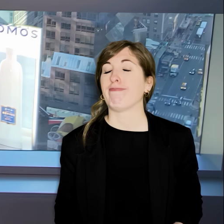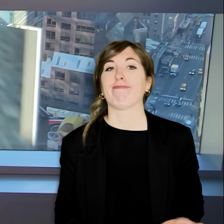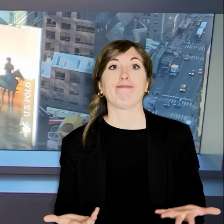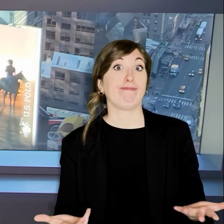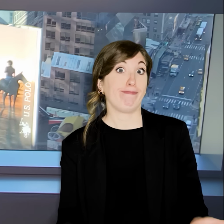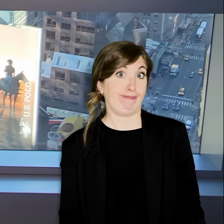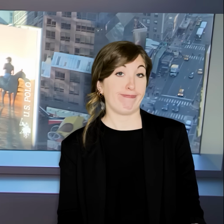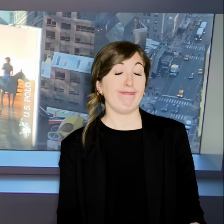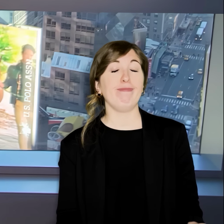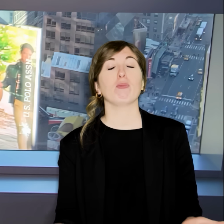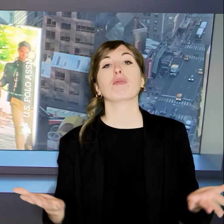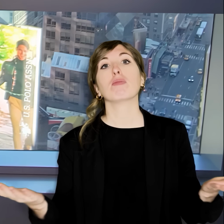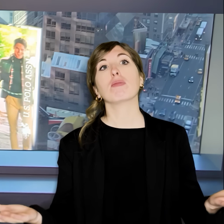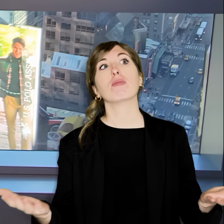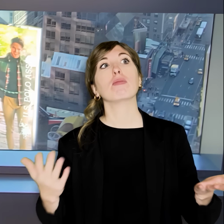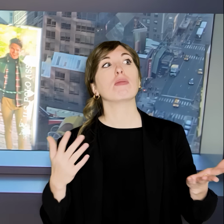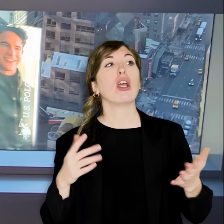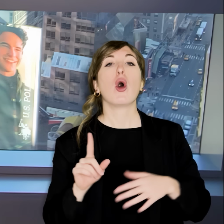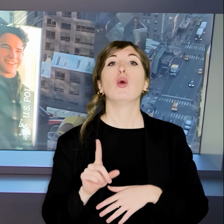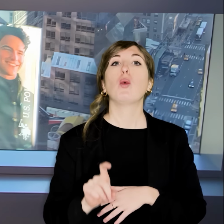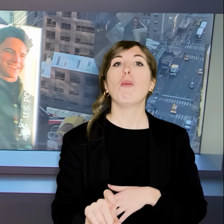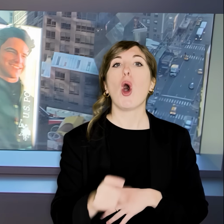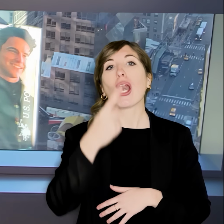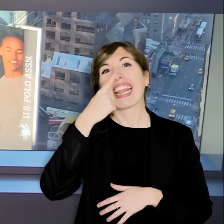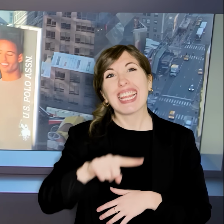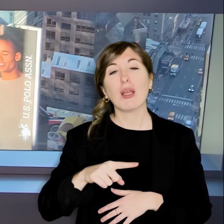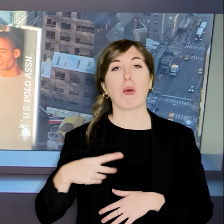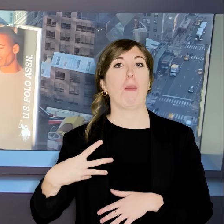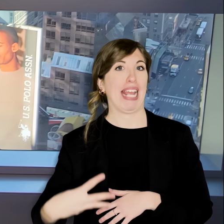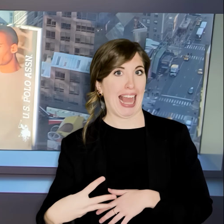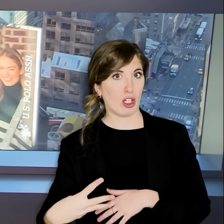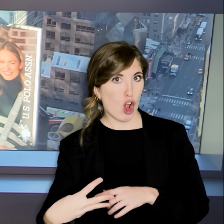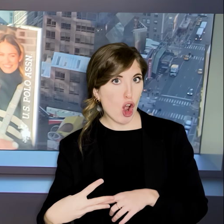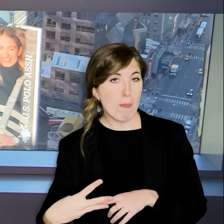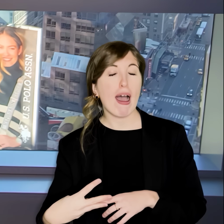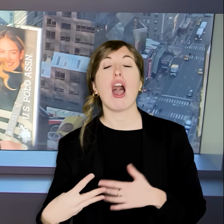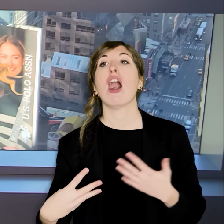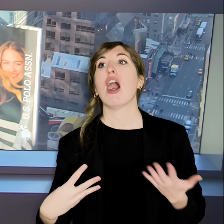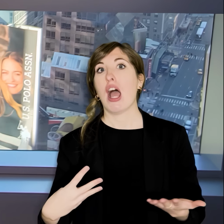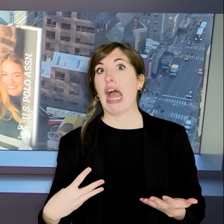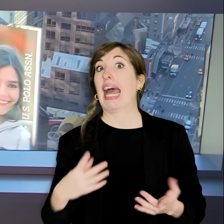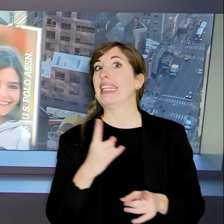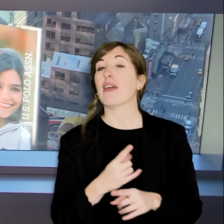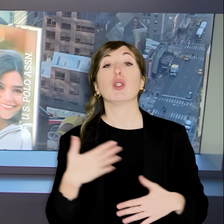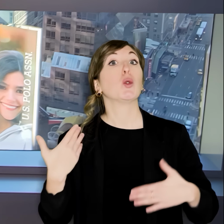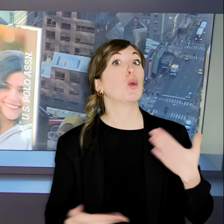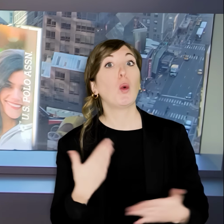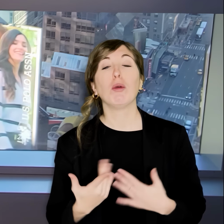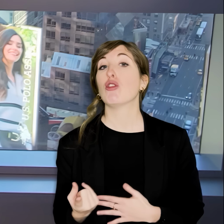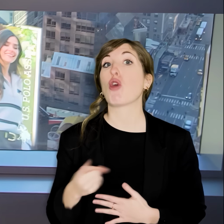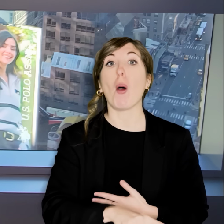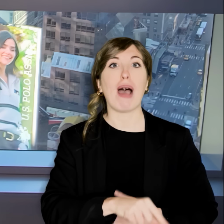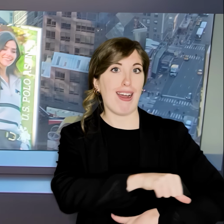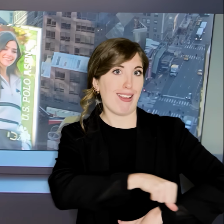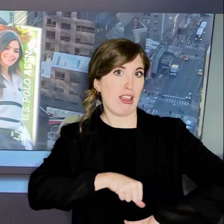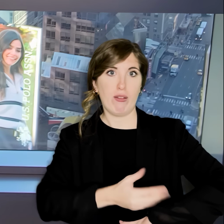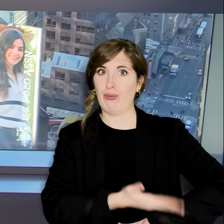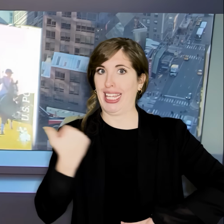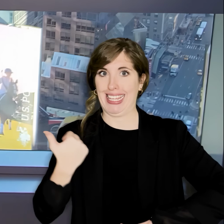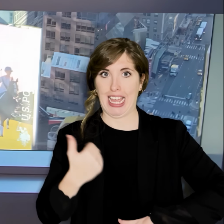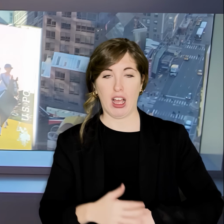allora se noi parliamo dei Tumori di tipo melanocitario cioè il melanoma e toglierlo domani mattina io